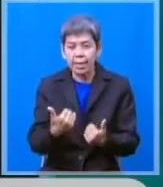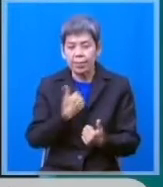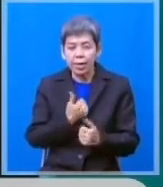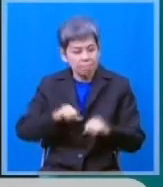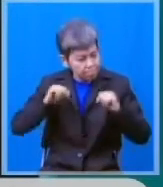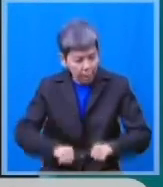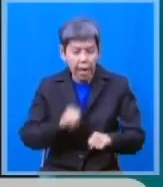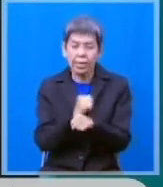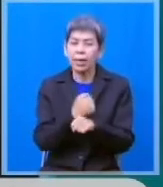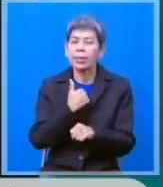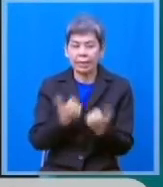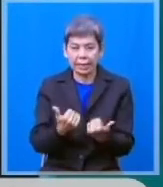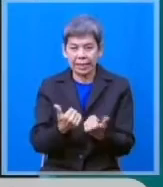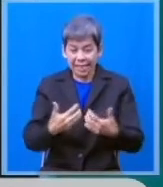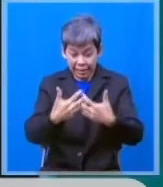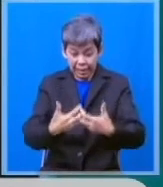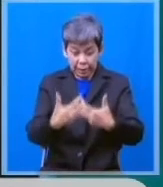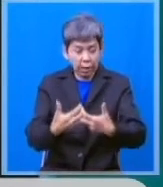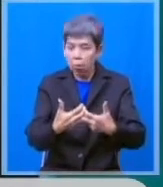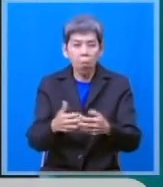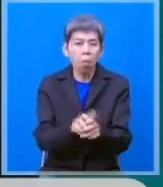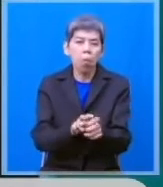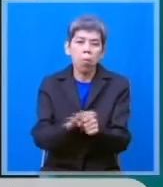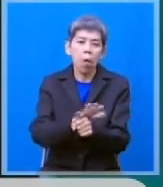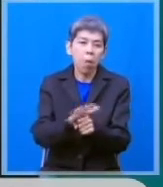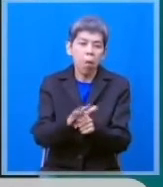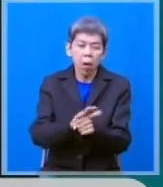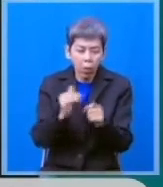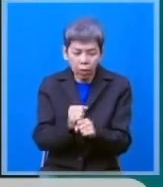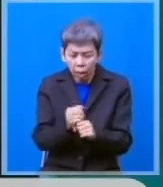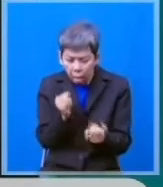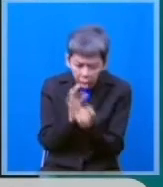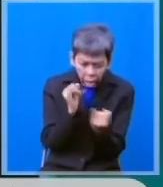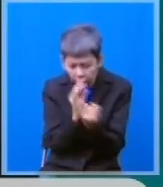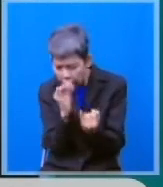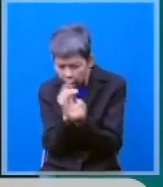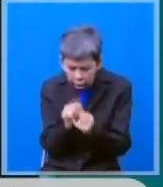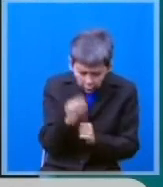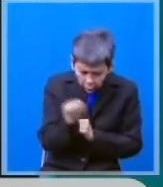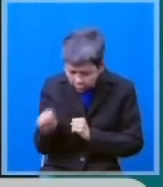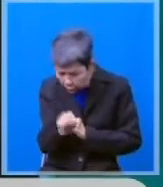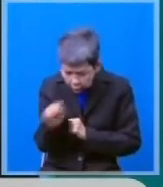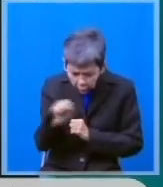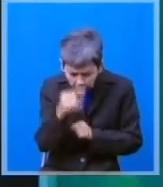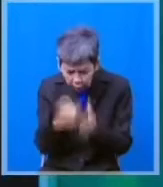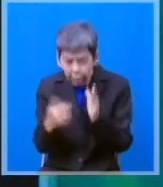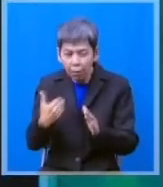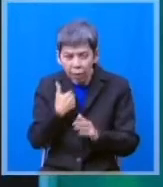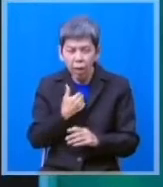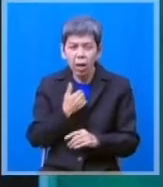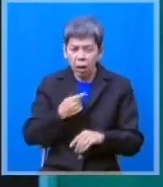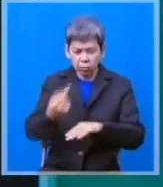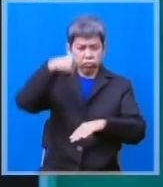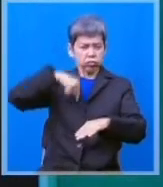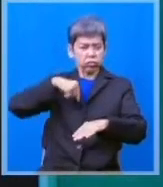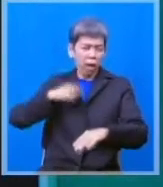มติด้วยไง ค่ะ ก็ดังนั้นเนี่ยเครื่องเนี่ยมันไม่พอแน่ๆแล้วปรากฏว่าบางคนไม่คุ้นชินนะก็กดผิดกดถูกด้วยเหมือนกันบางคนบอกว่าอยู่ข้างนอก